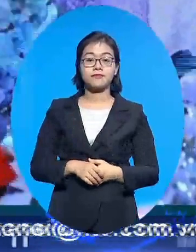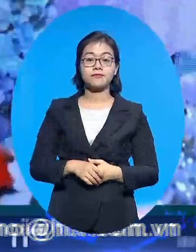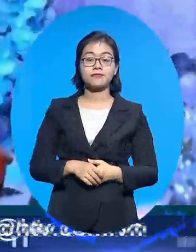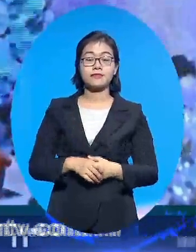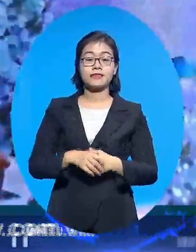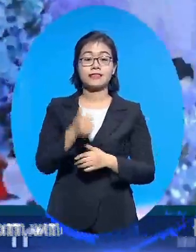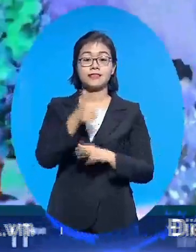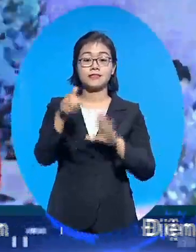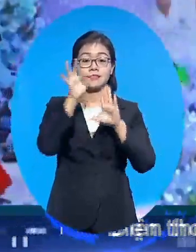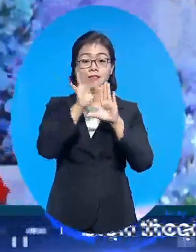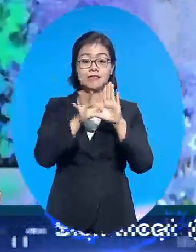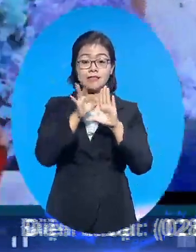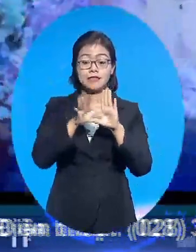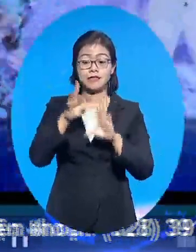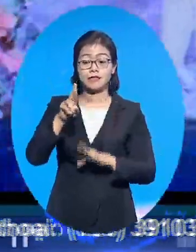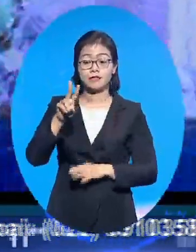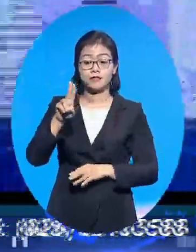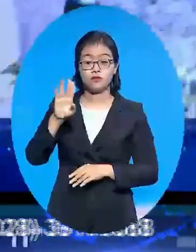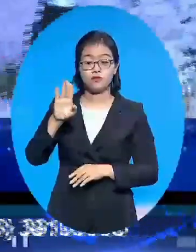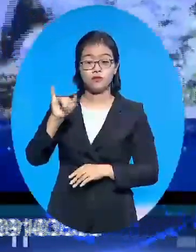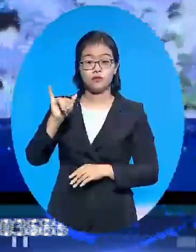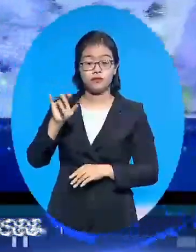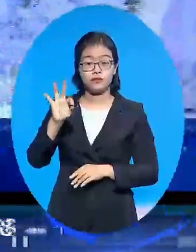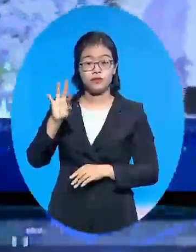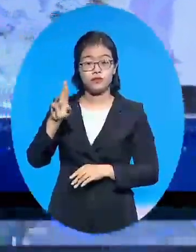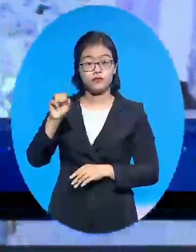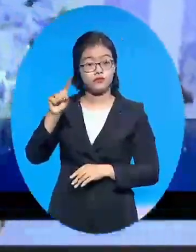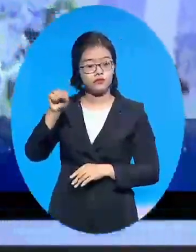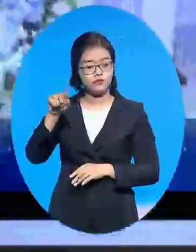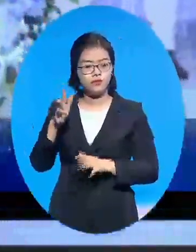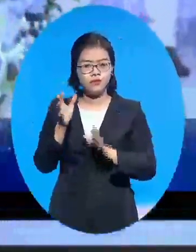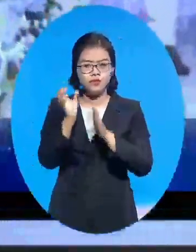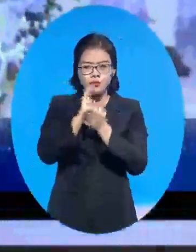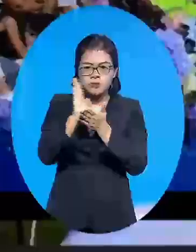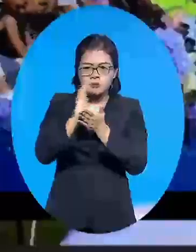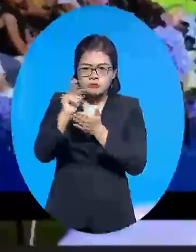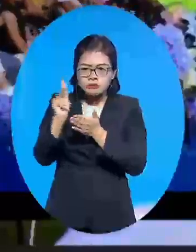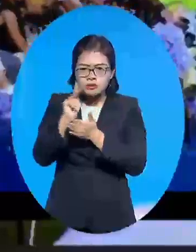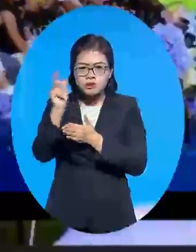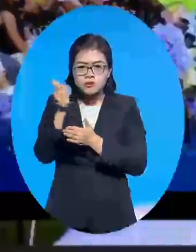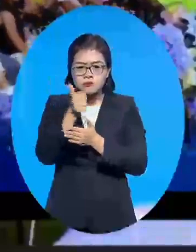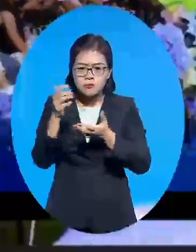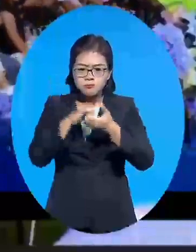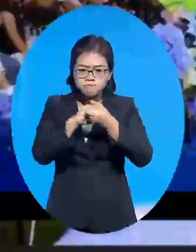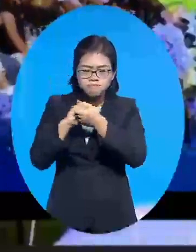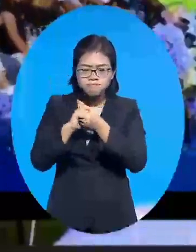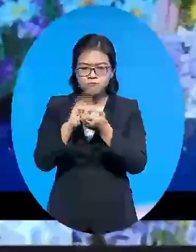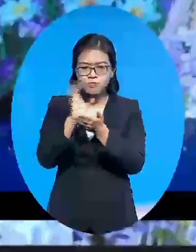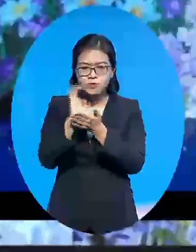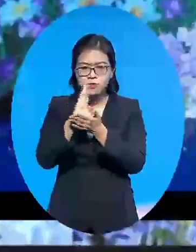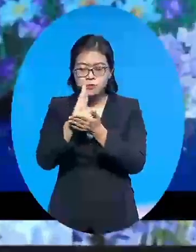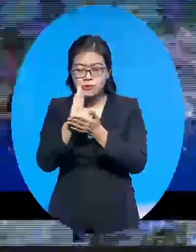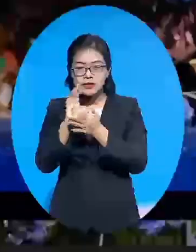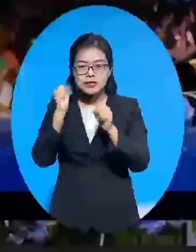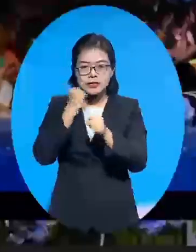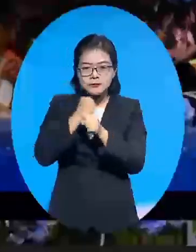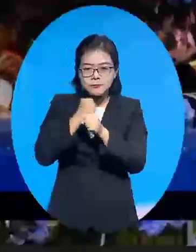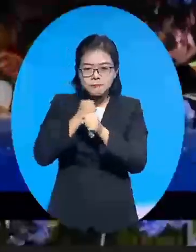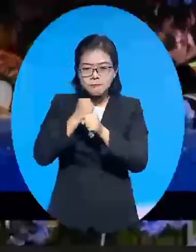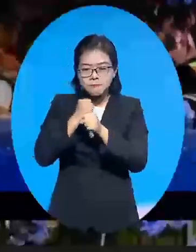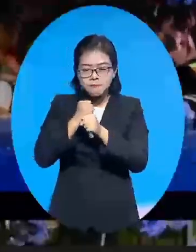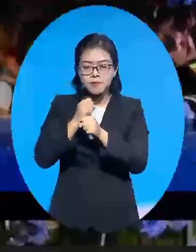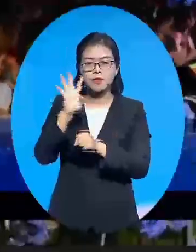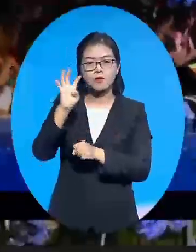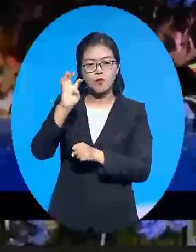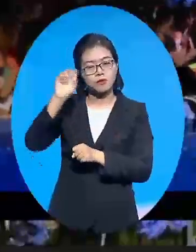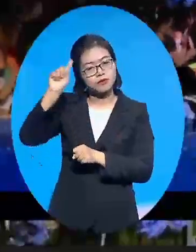bộ trang phục cho 4 bộ sưu tập để có thể tạo nên show diễn hoành tráng này cô và các cộng sự đã mất gần 40 ngày làm việc liên tục từ lên ý tưởng cho